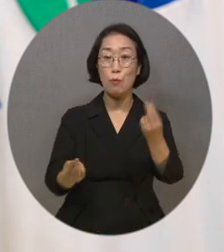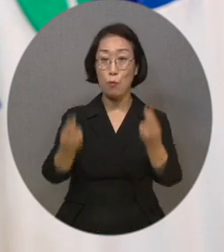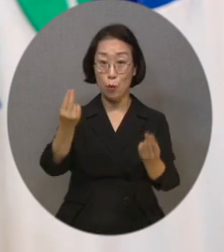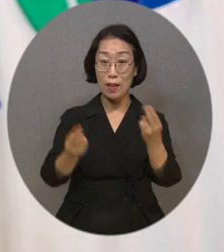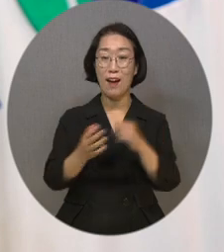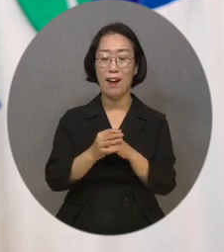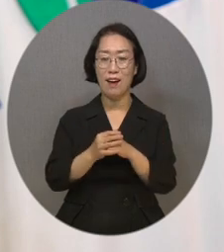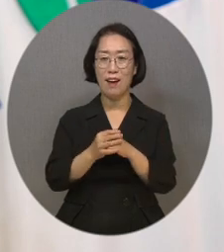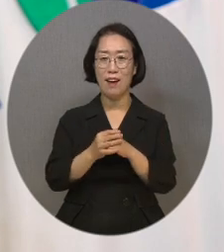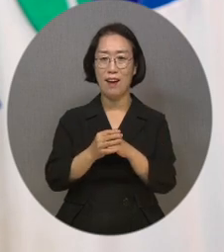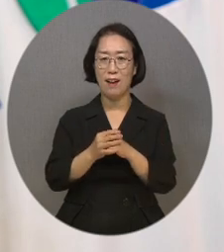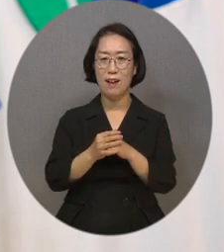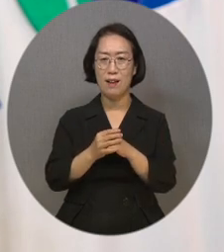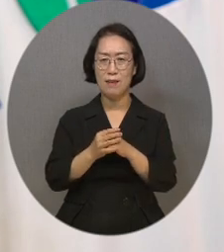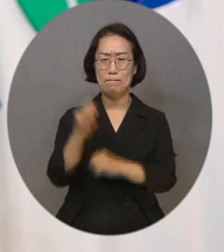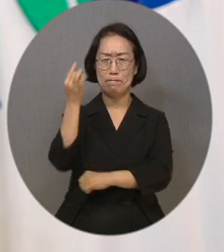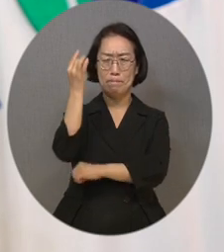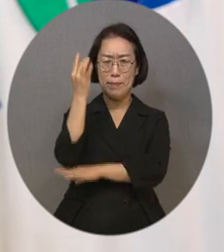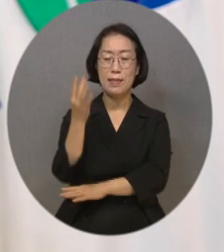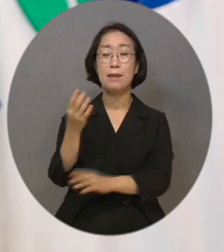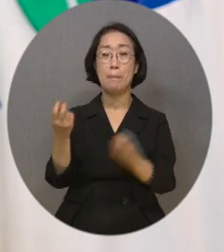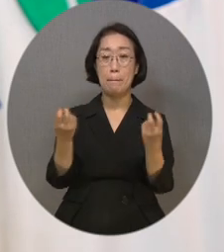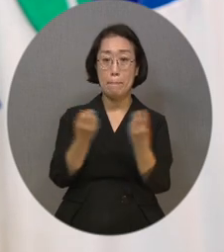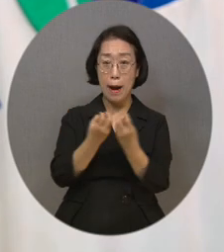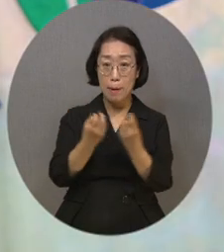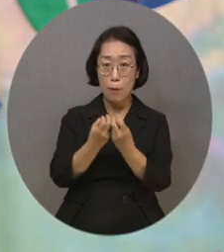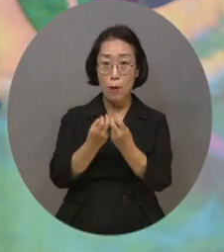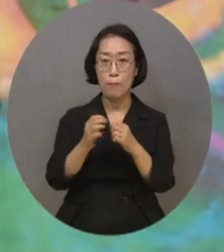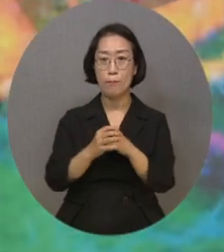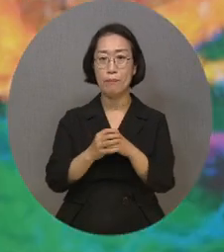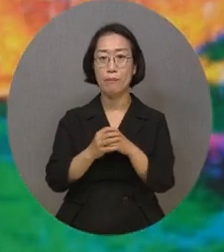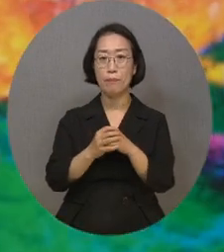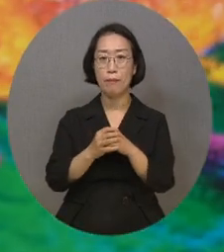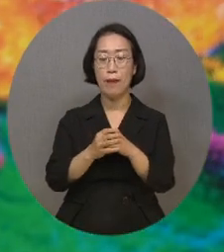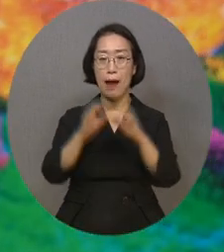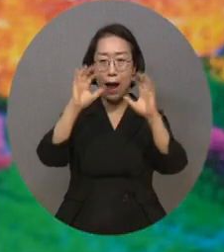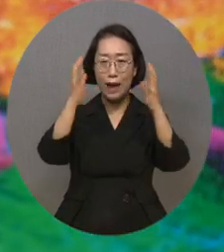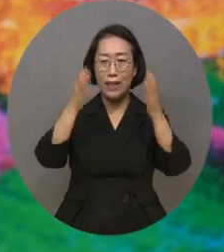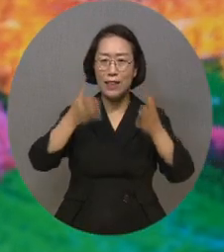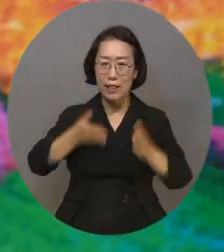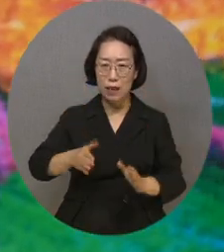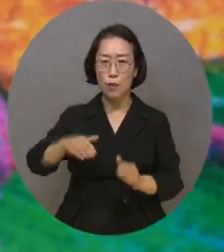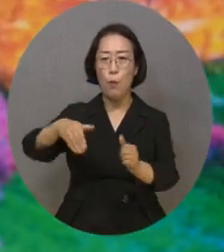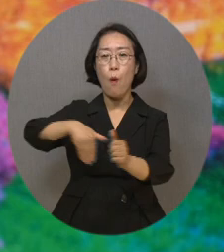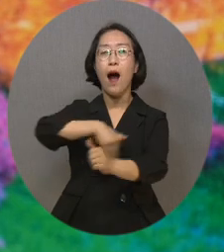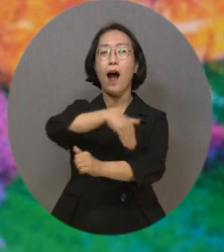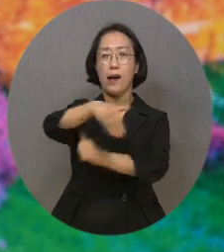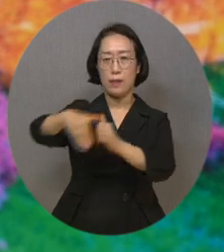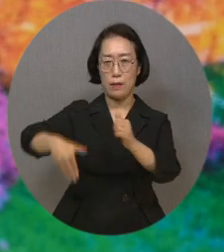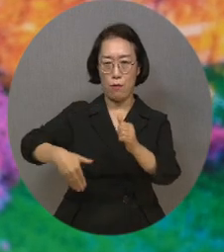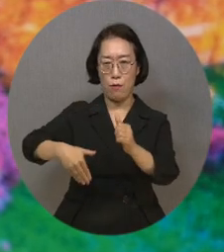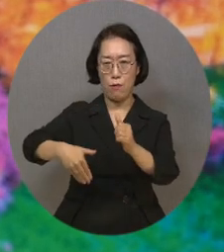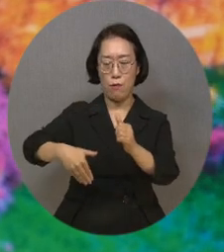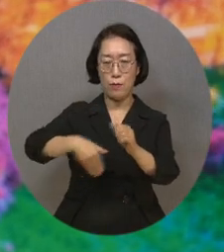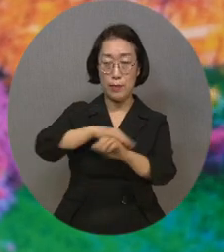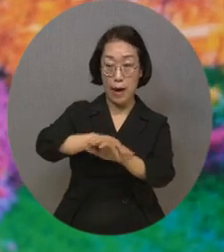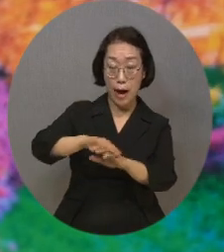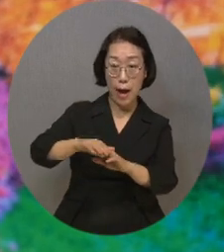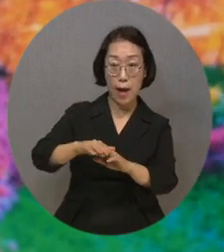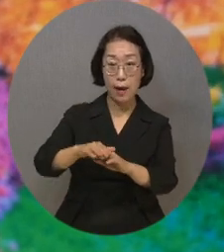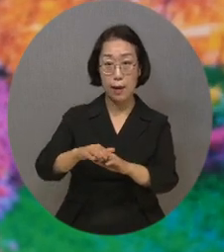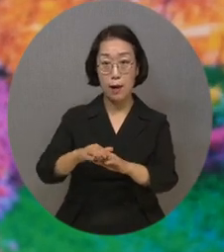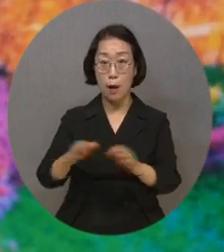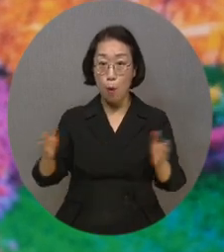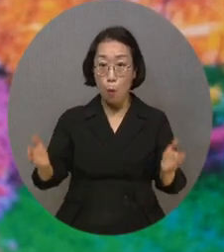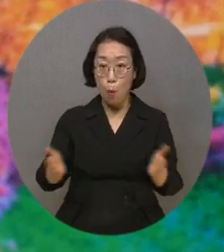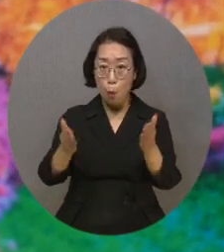근본적인 방법은 아이를 낳을 수 있는 환경을 만들어줘야 되고 또 낳아서 기르는데도